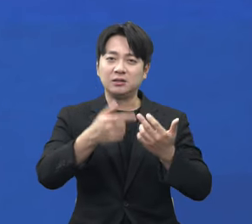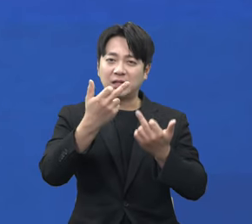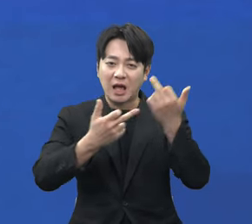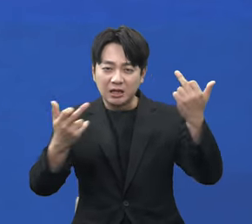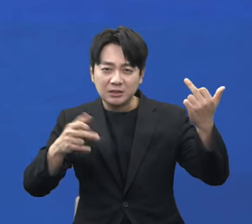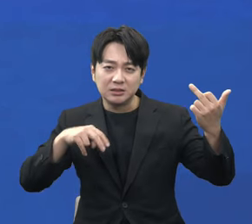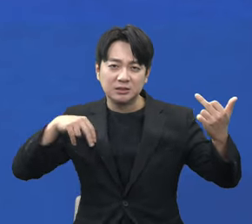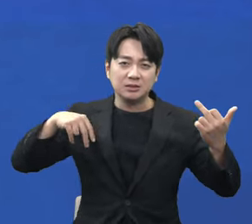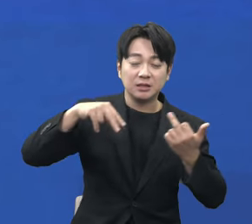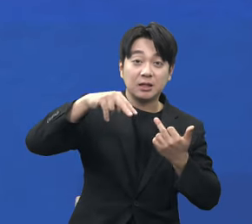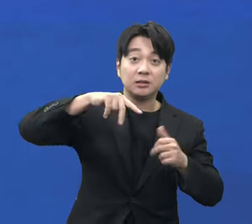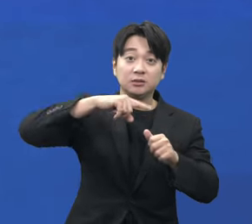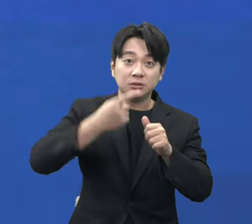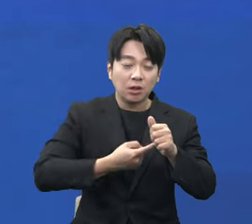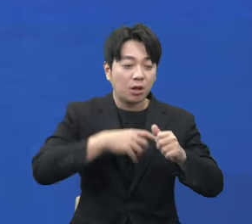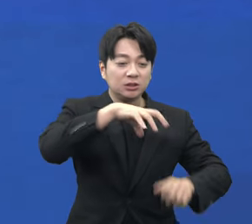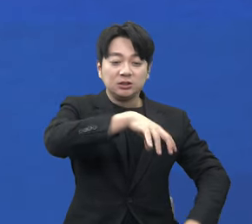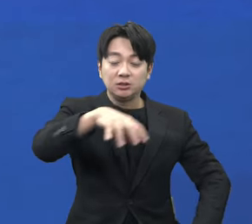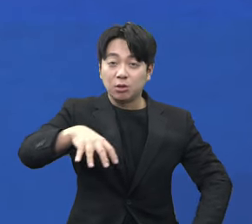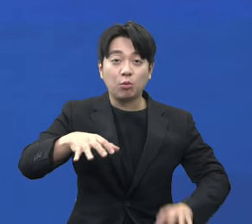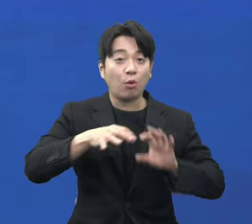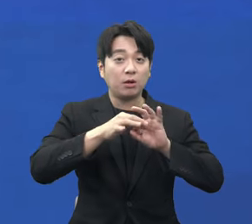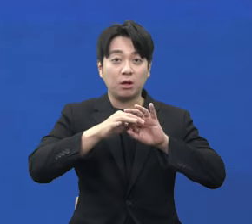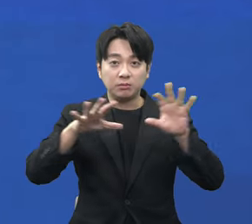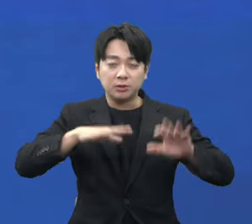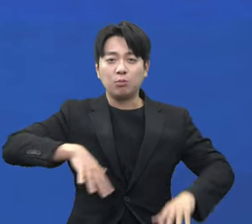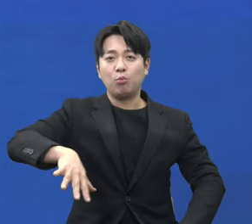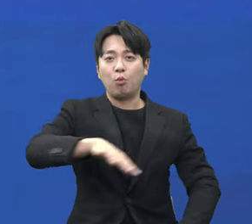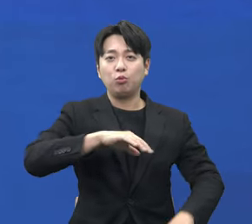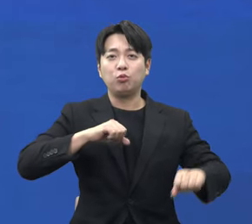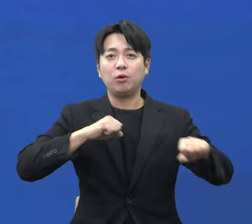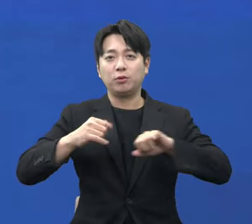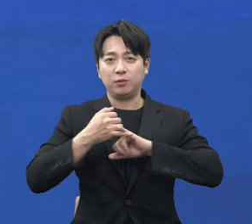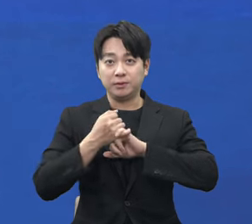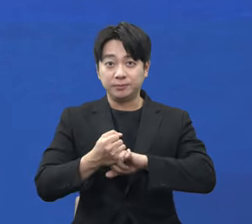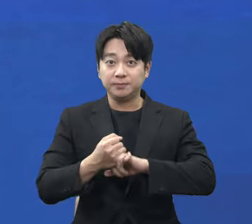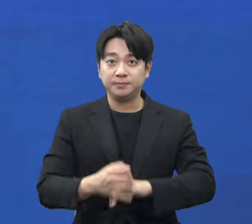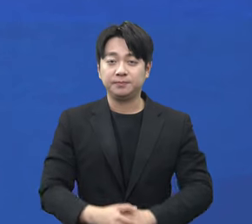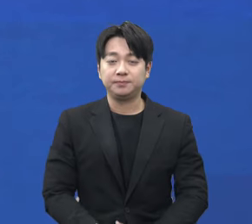어디든 찾는 이가 있다면 함께 하겠습니다.